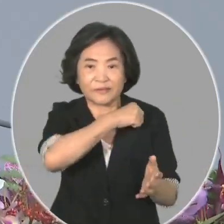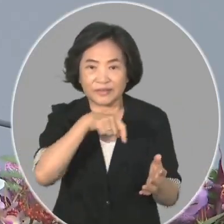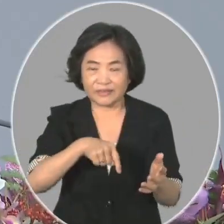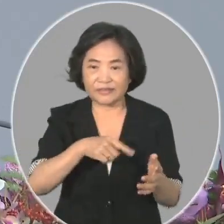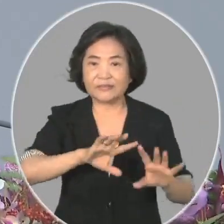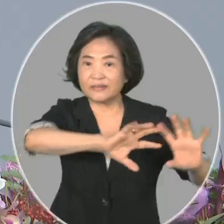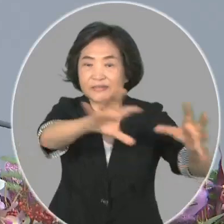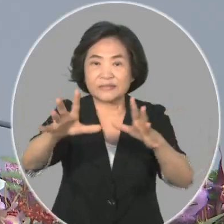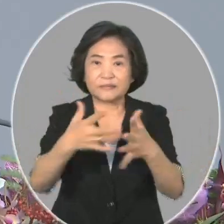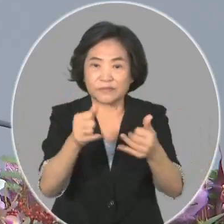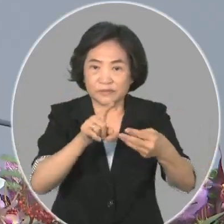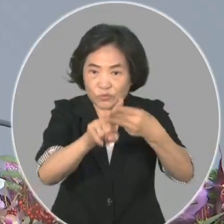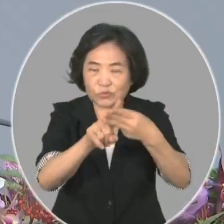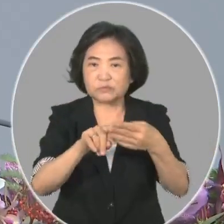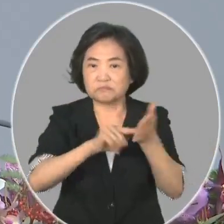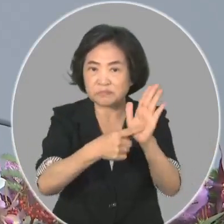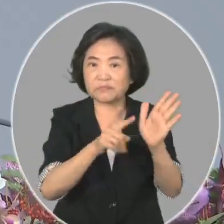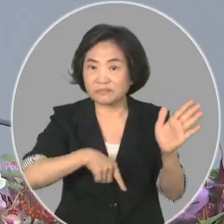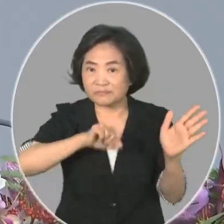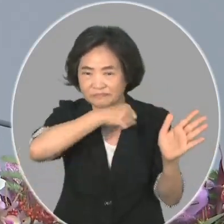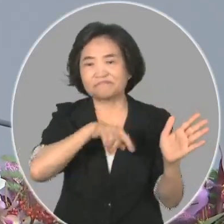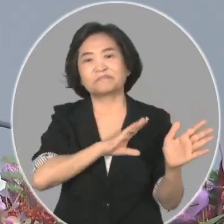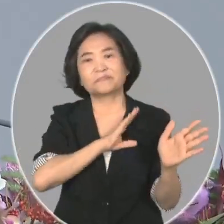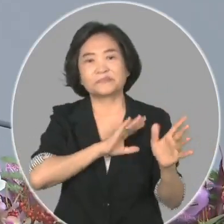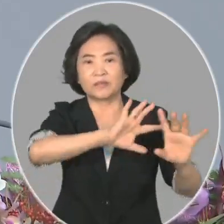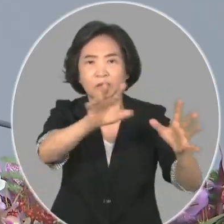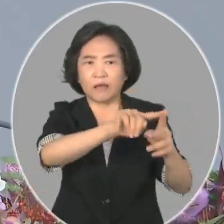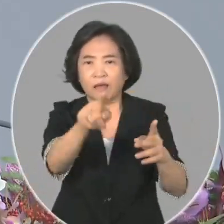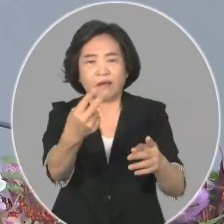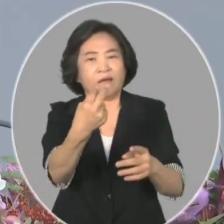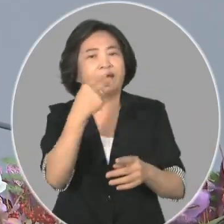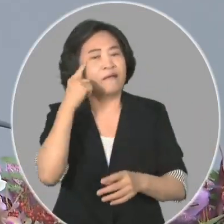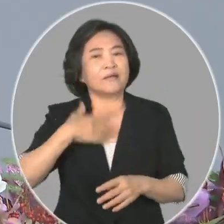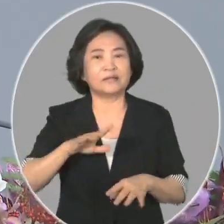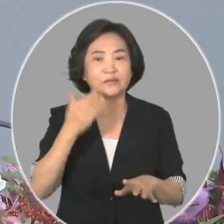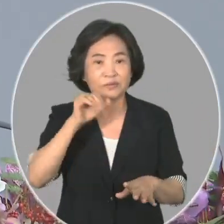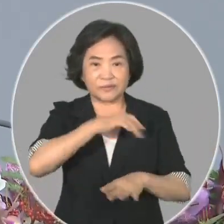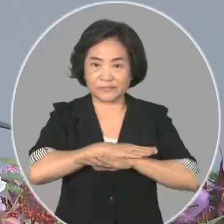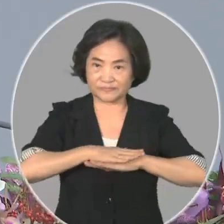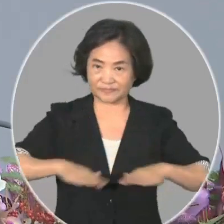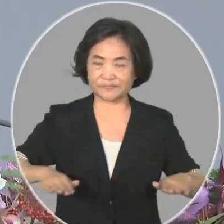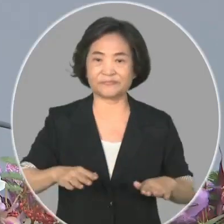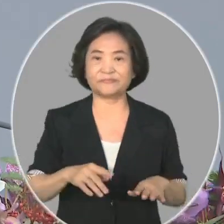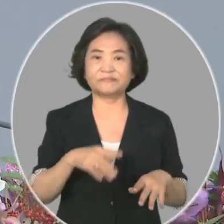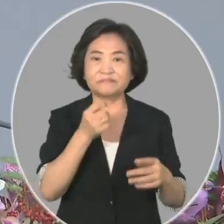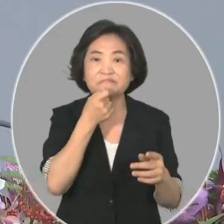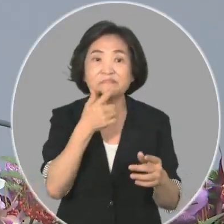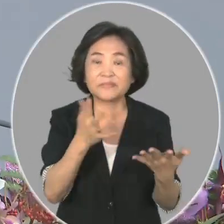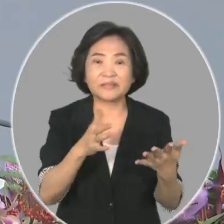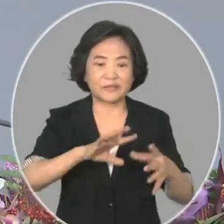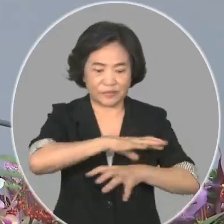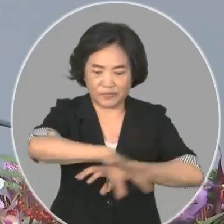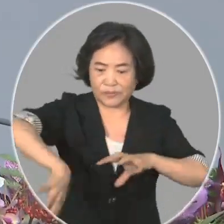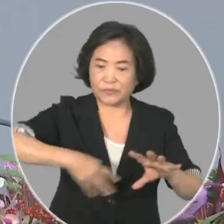世界民主自由的重要象征，国际社会非常清楚，维护台湾的安全就是维护区域